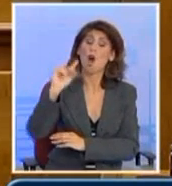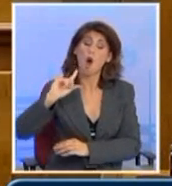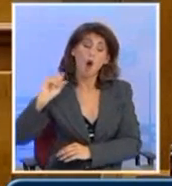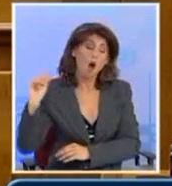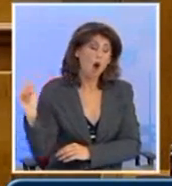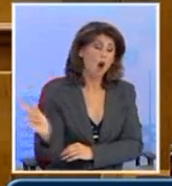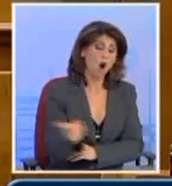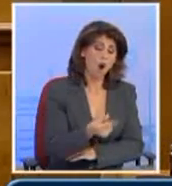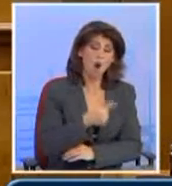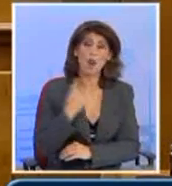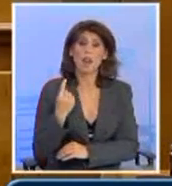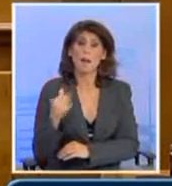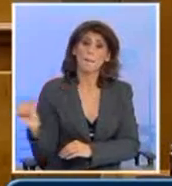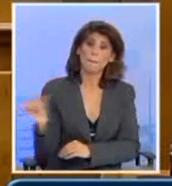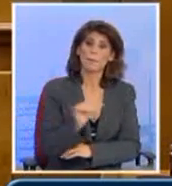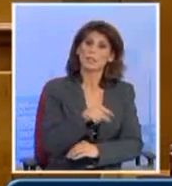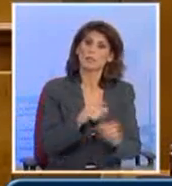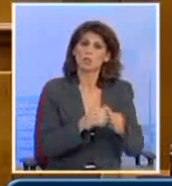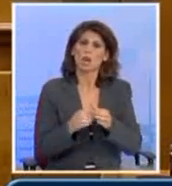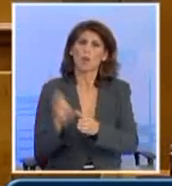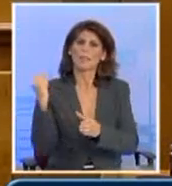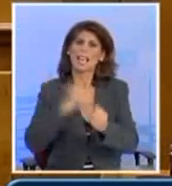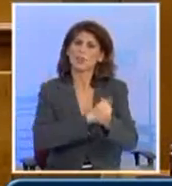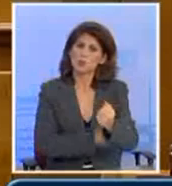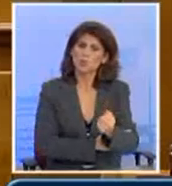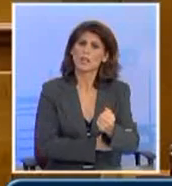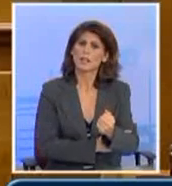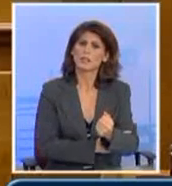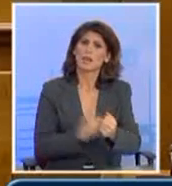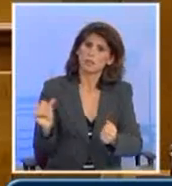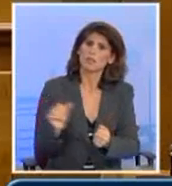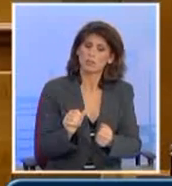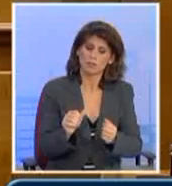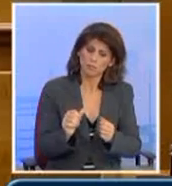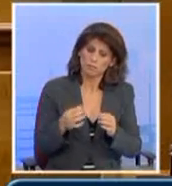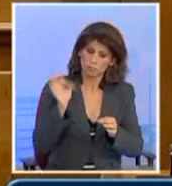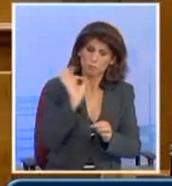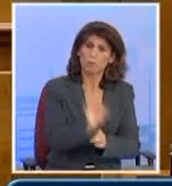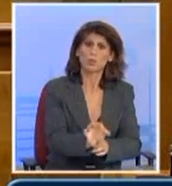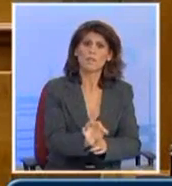επανέλθουν εκεί που τα είχαν φέρει τα κόμματα εξουσίας και οι πολιτικές της μεταπολίτευσης.